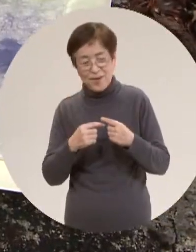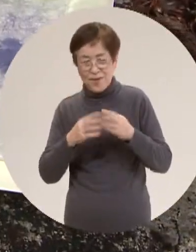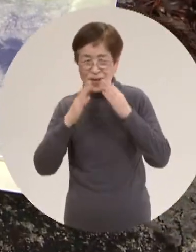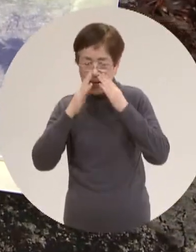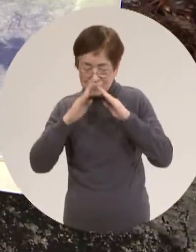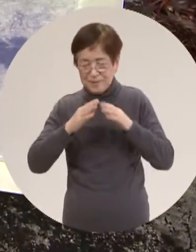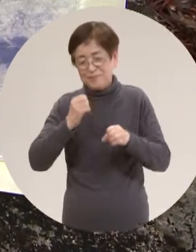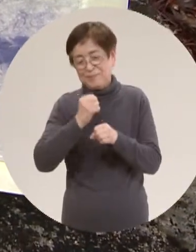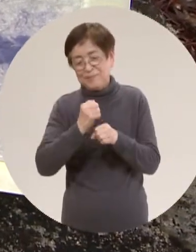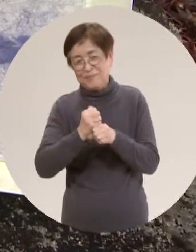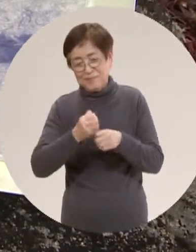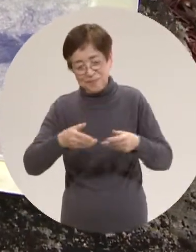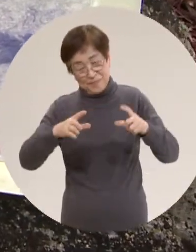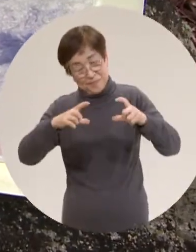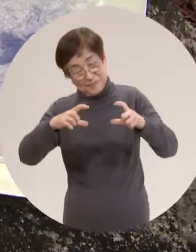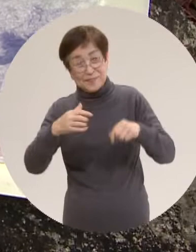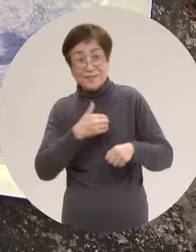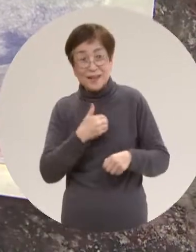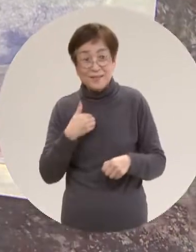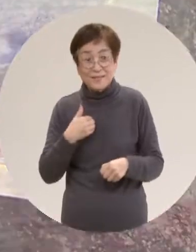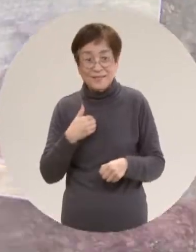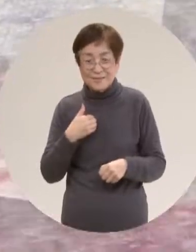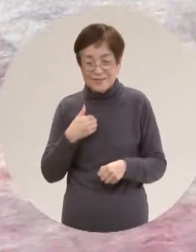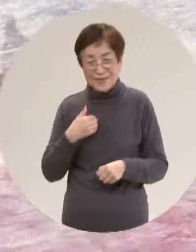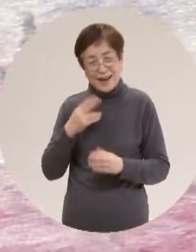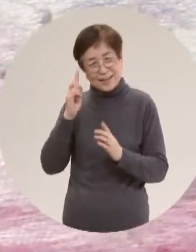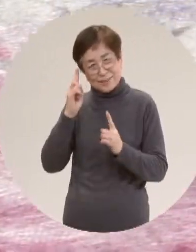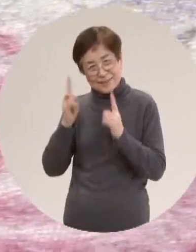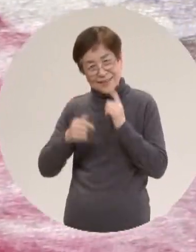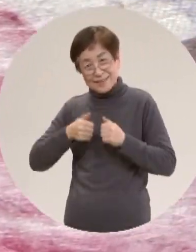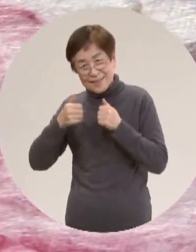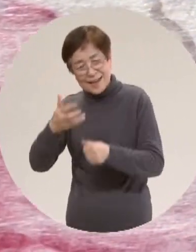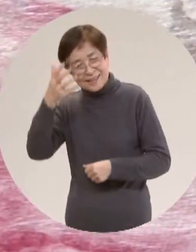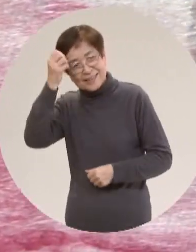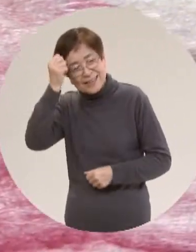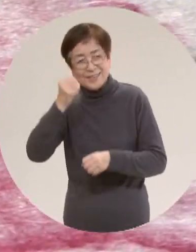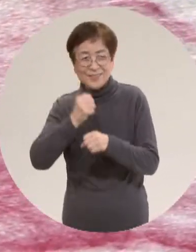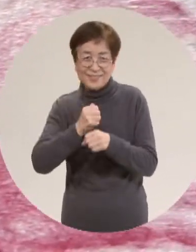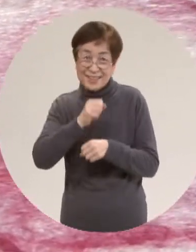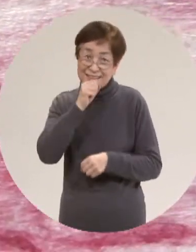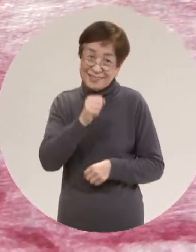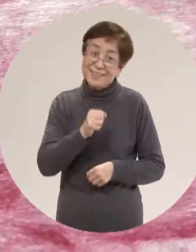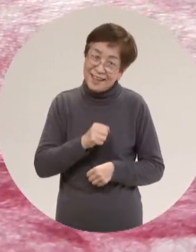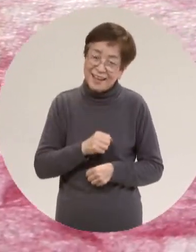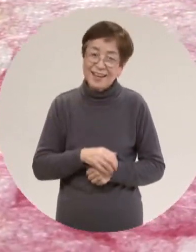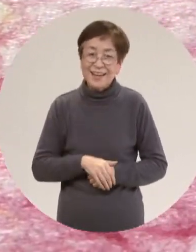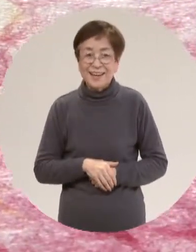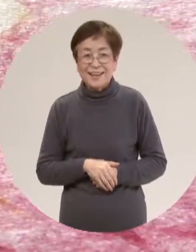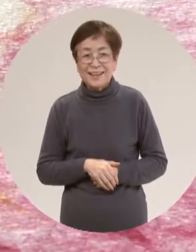オリジナルの杉原紙が作れるんです。お出かけの思い出にいいですよ。